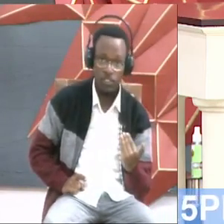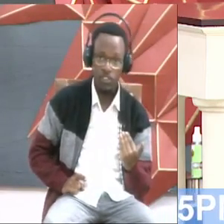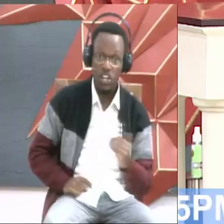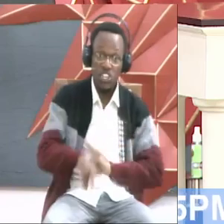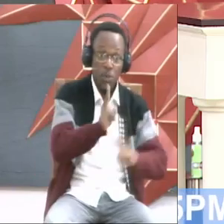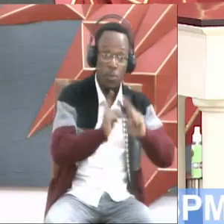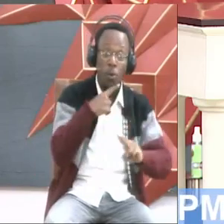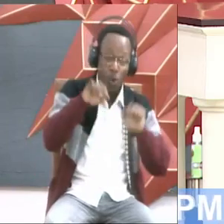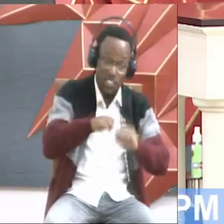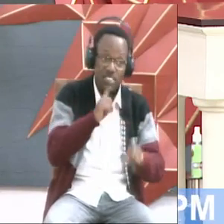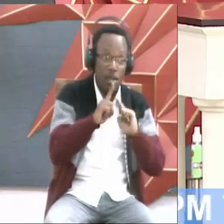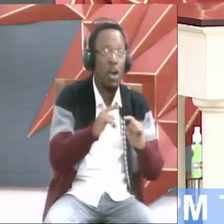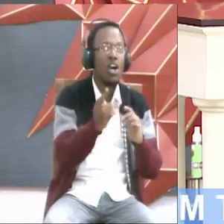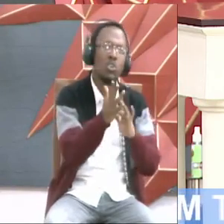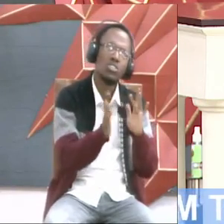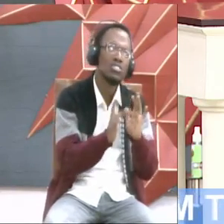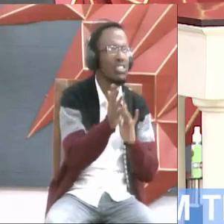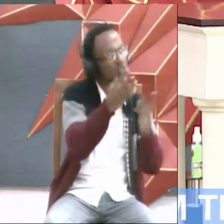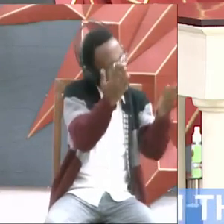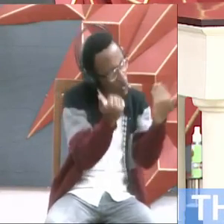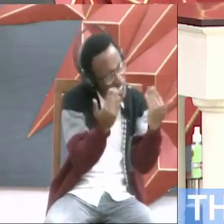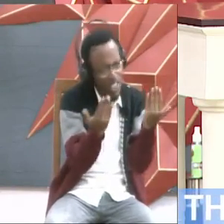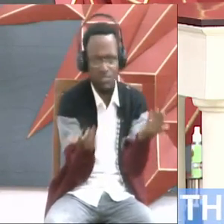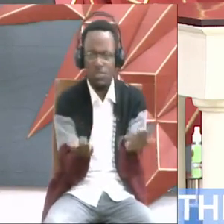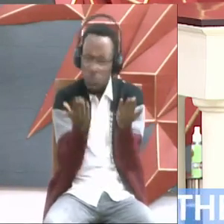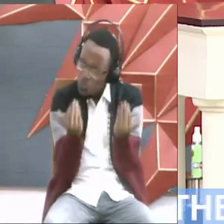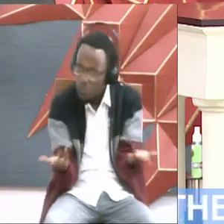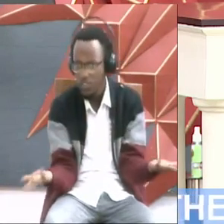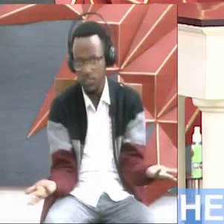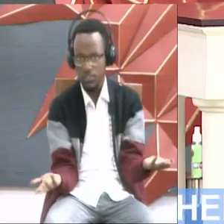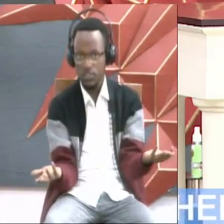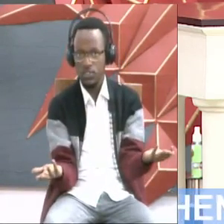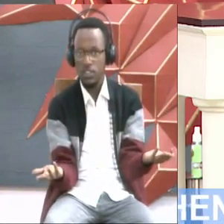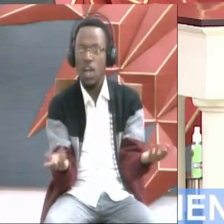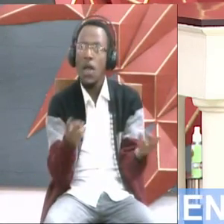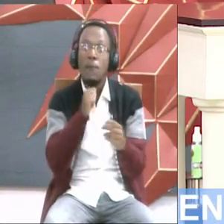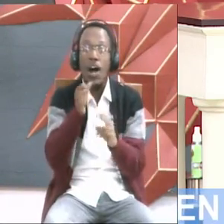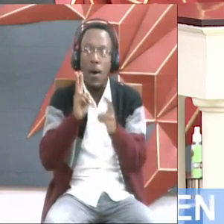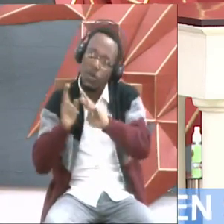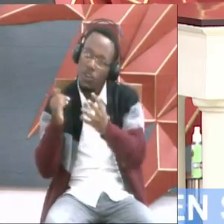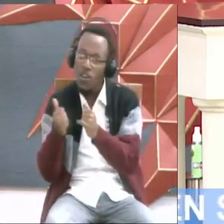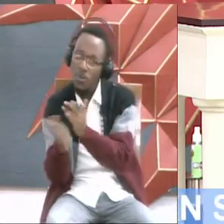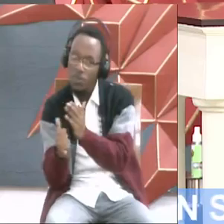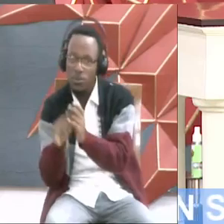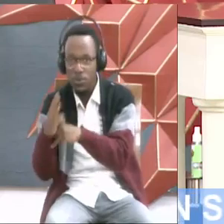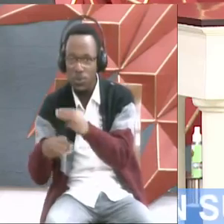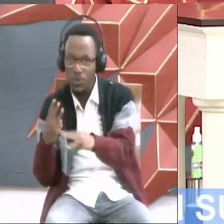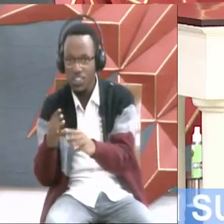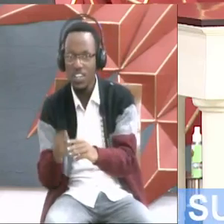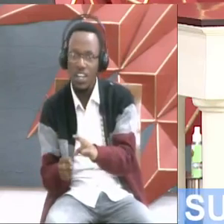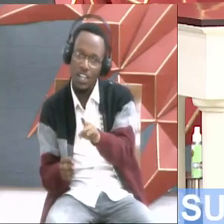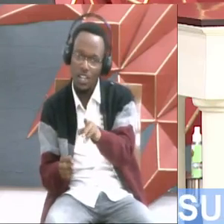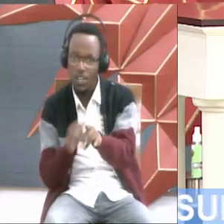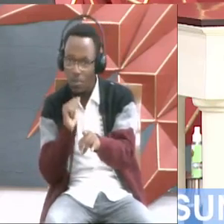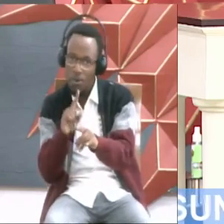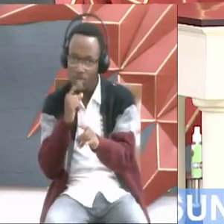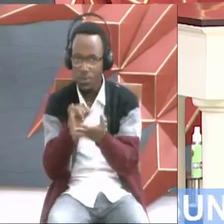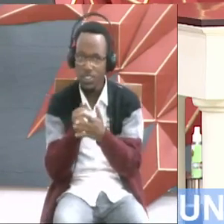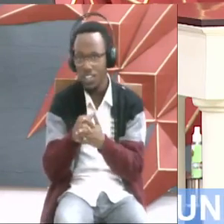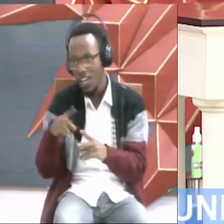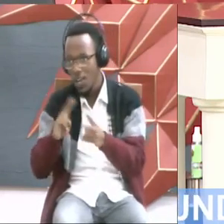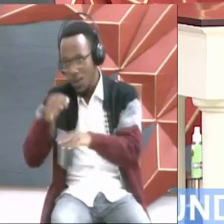bati urakaza mwami Yesu. Saba bafite amagorwa mu isi Oya nimuvyitiranye n'abantu baraye